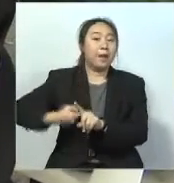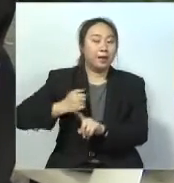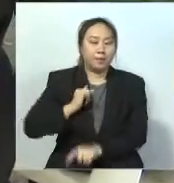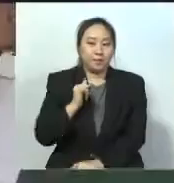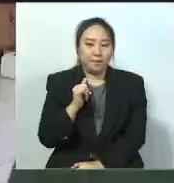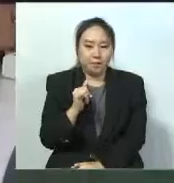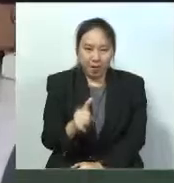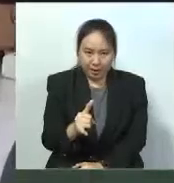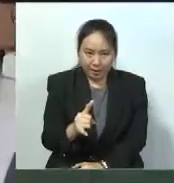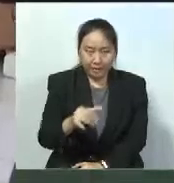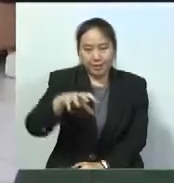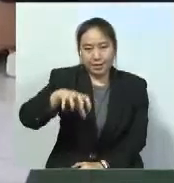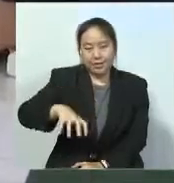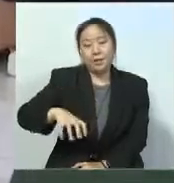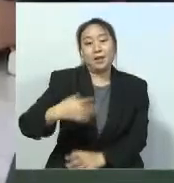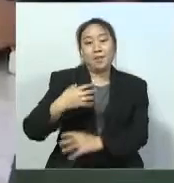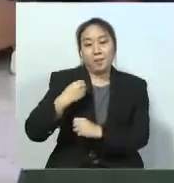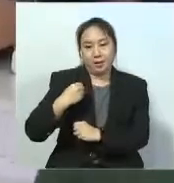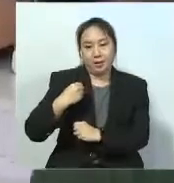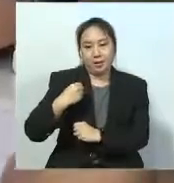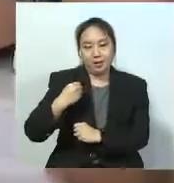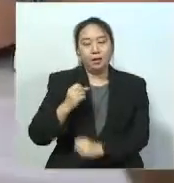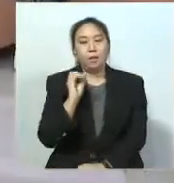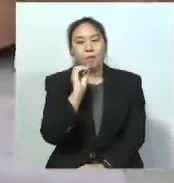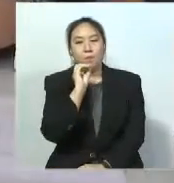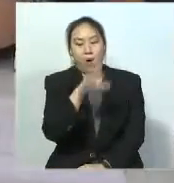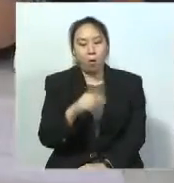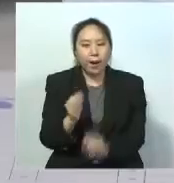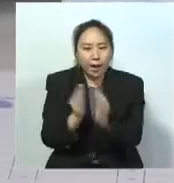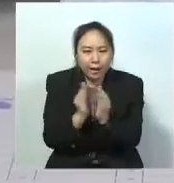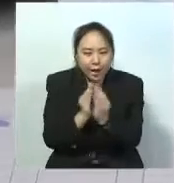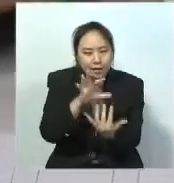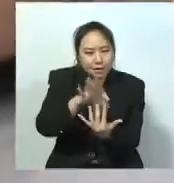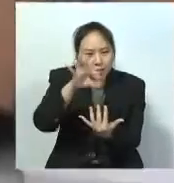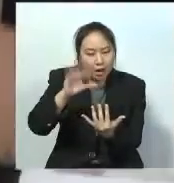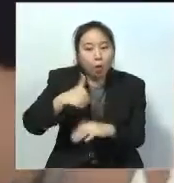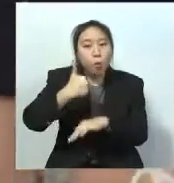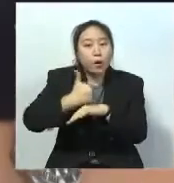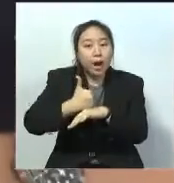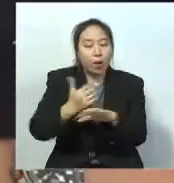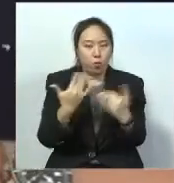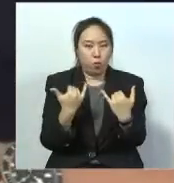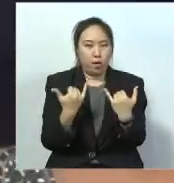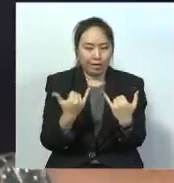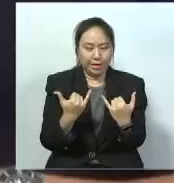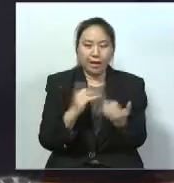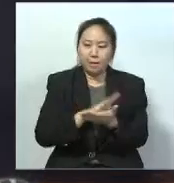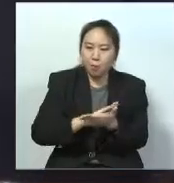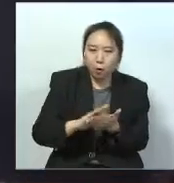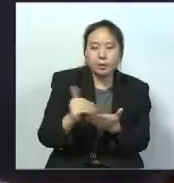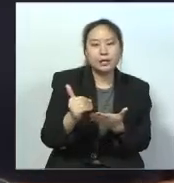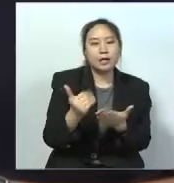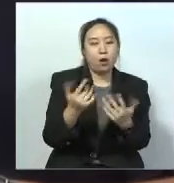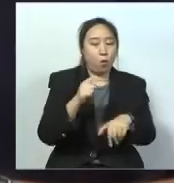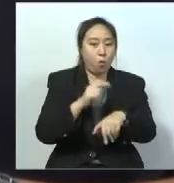ณที่ทำการพรรคประชาธิปัตย์นะครับแล้วก็ระบุว่าการลงคะแนนอย่างเสียงเลือกหัวหน้าพรรคในวันนี้เนี่ยจะราบรื่นแล้วก็จะทราบผ